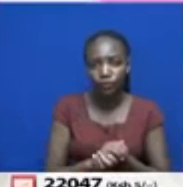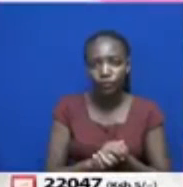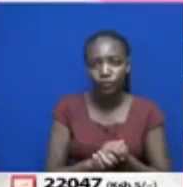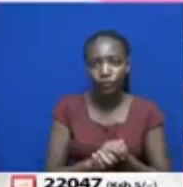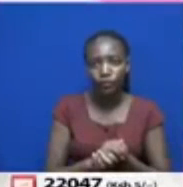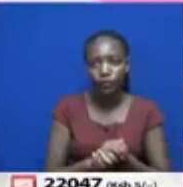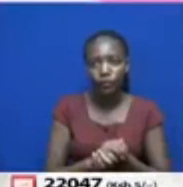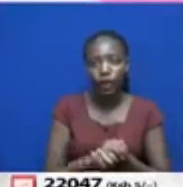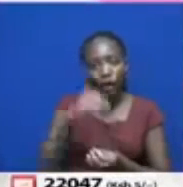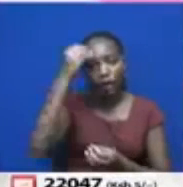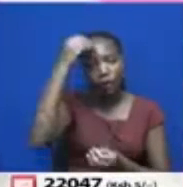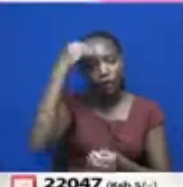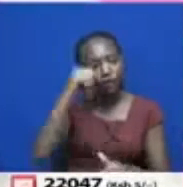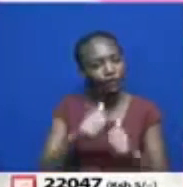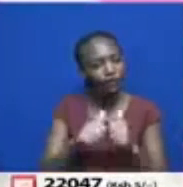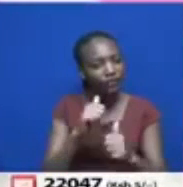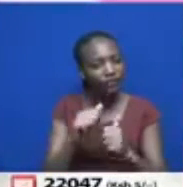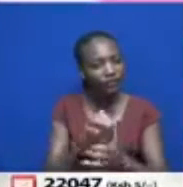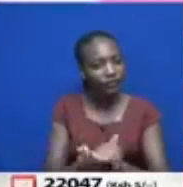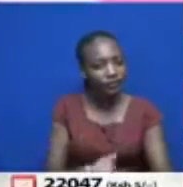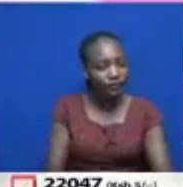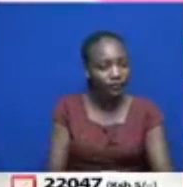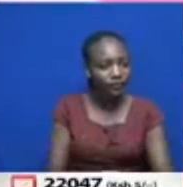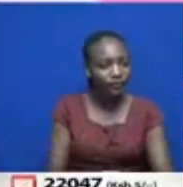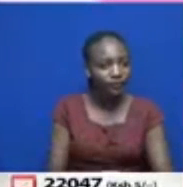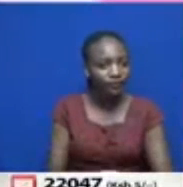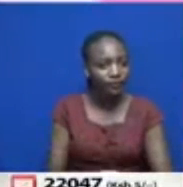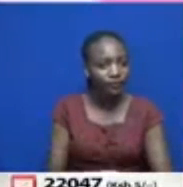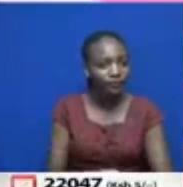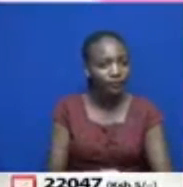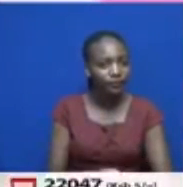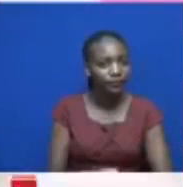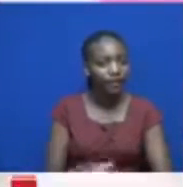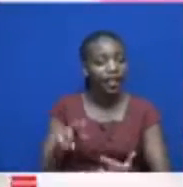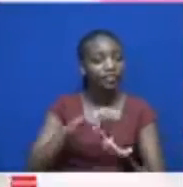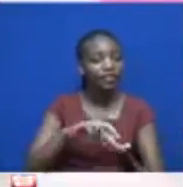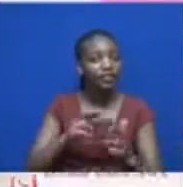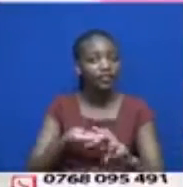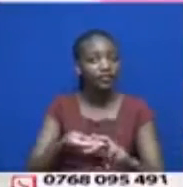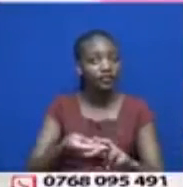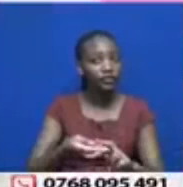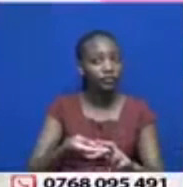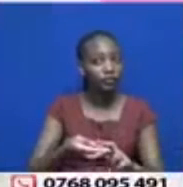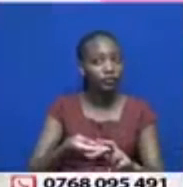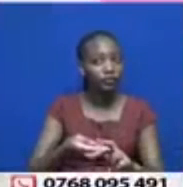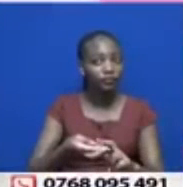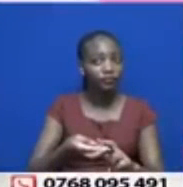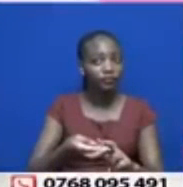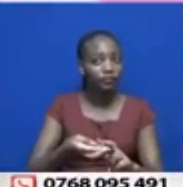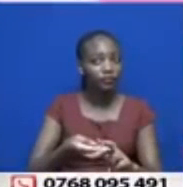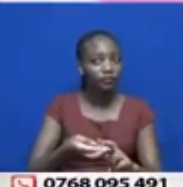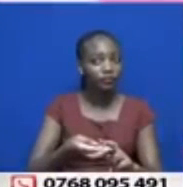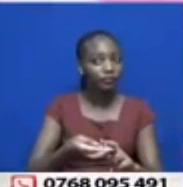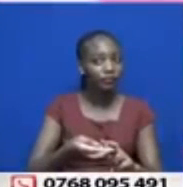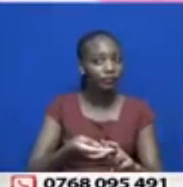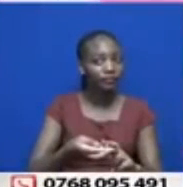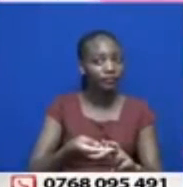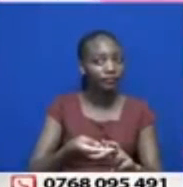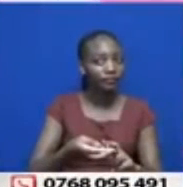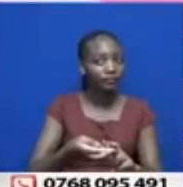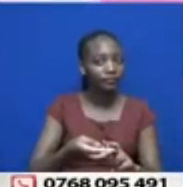vizuri? Unadhani ya kwamba hali ama uhusiano wake na kinara ama rais wa nchi utakuwa